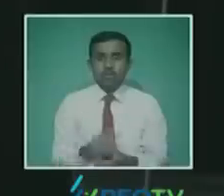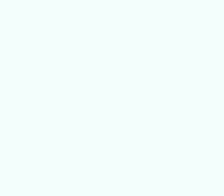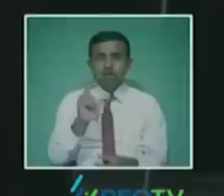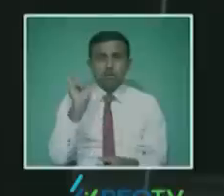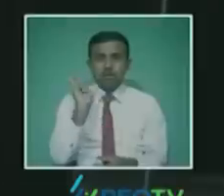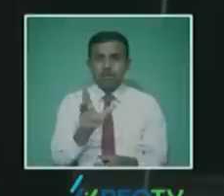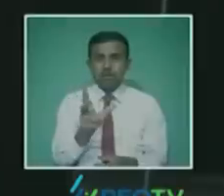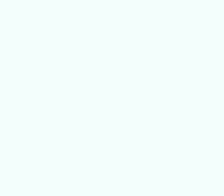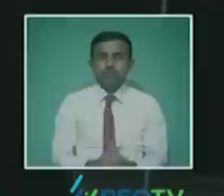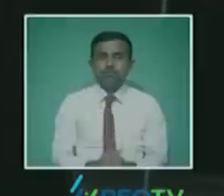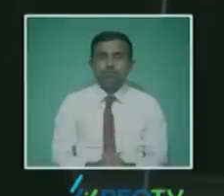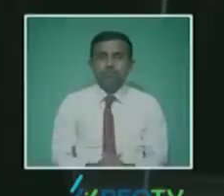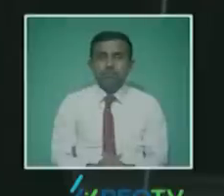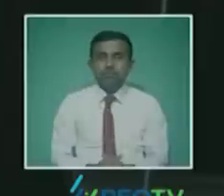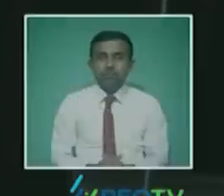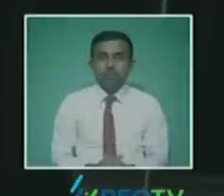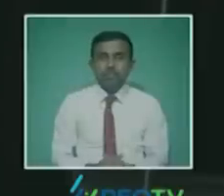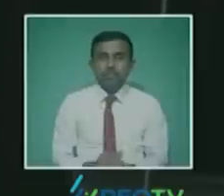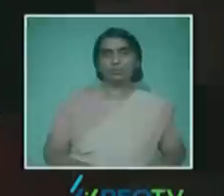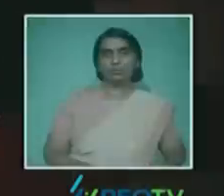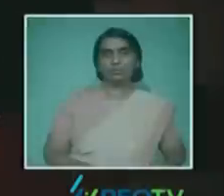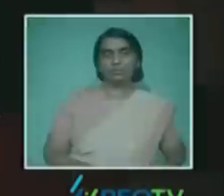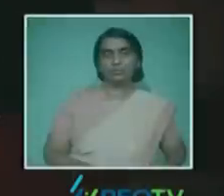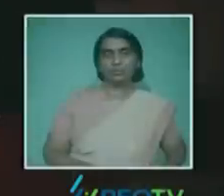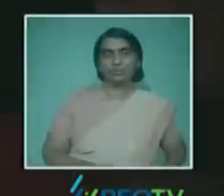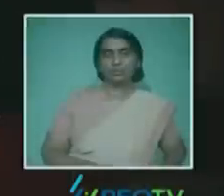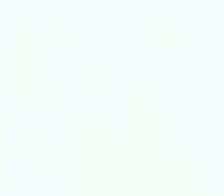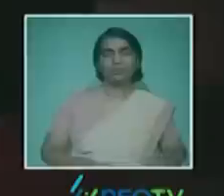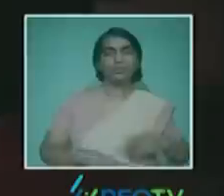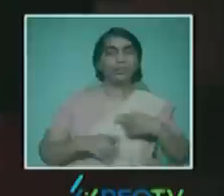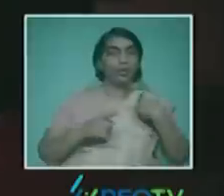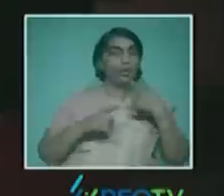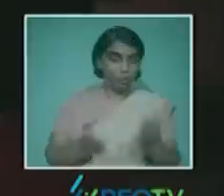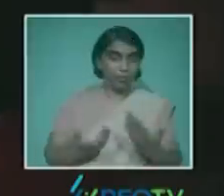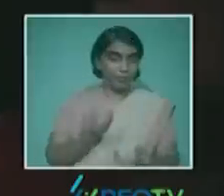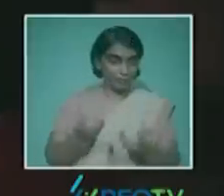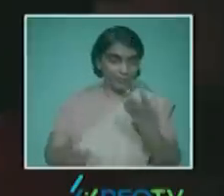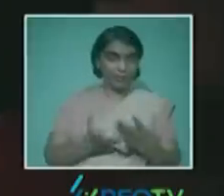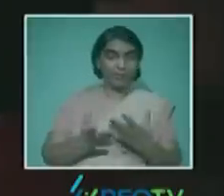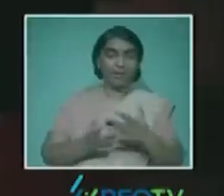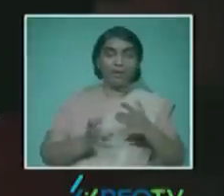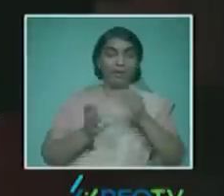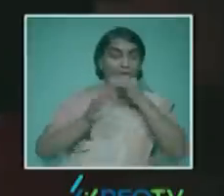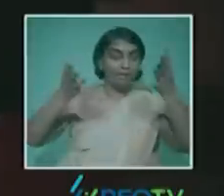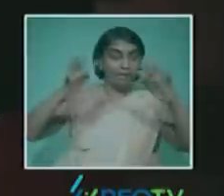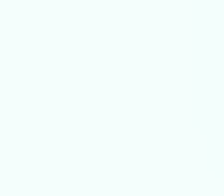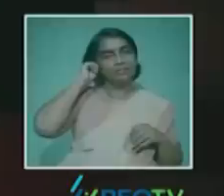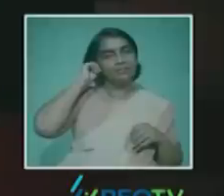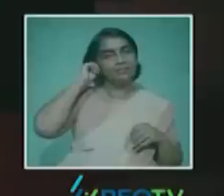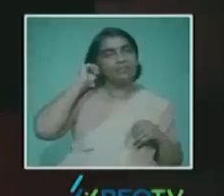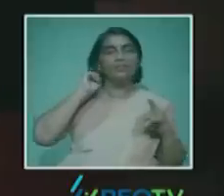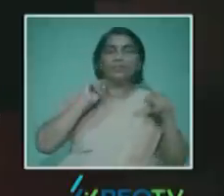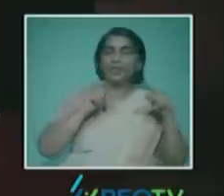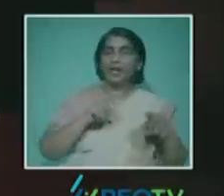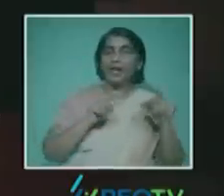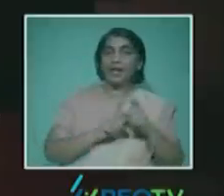ගහන්න ඕනේ ඔය වීදුරු ගෙට මම ඒ ගල මම ළඟදිම ගහනවා ලිපගිනි මලවන තෙක් දිය සැලියේ සැපයක් කියයි කකුලුව දිය කෙලියේ දැන්